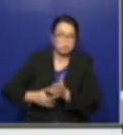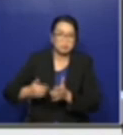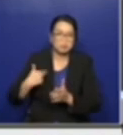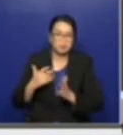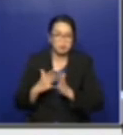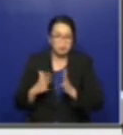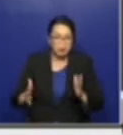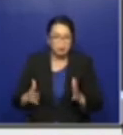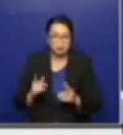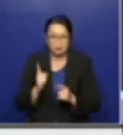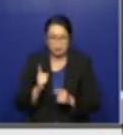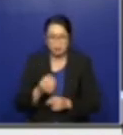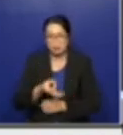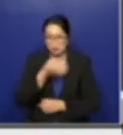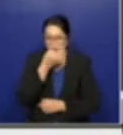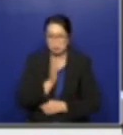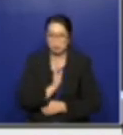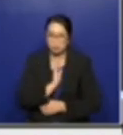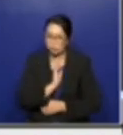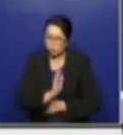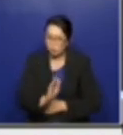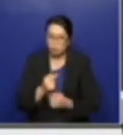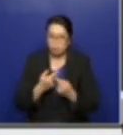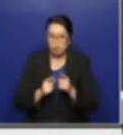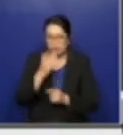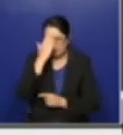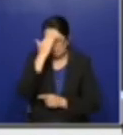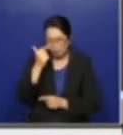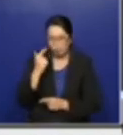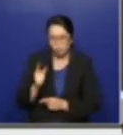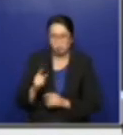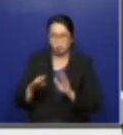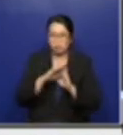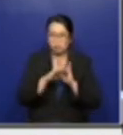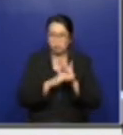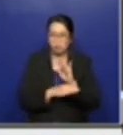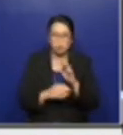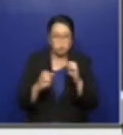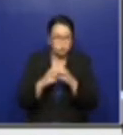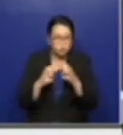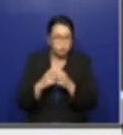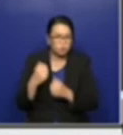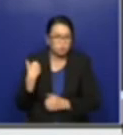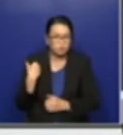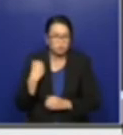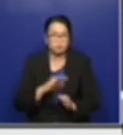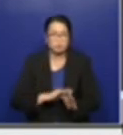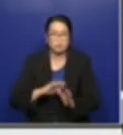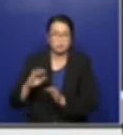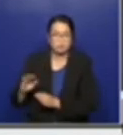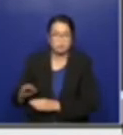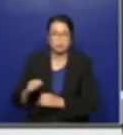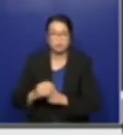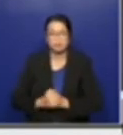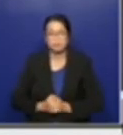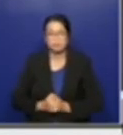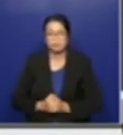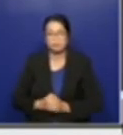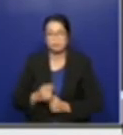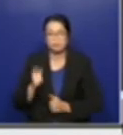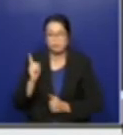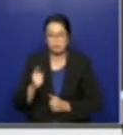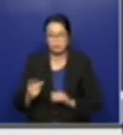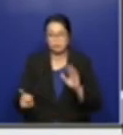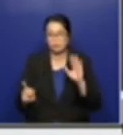คณะกรรมการปฏิรูปต้องไปรูปให้ได้นะครับยกตัวอย่างอีกกันหนึ่งครับมีกลไกให้มีการตรากฎหม